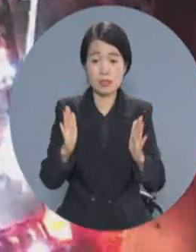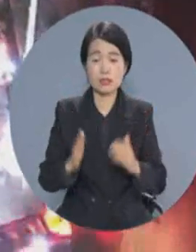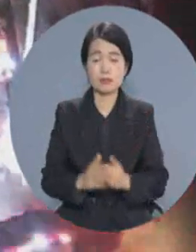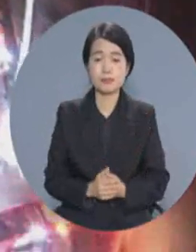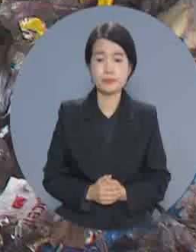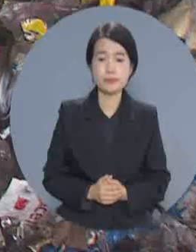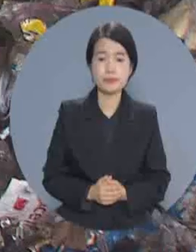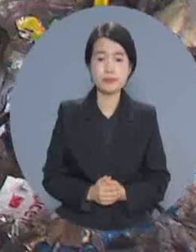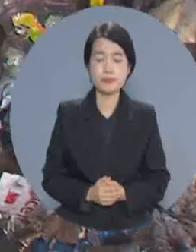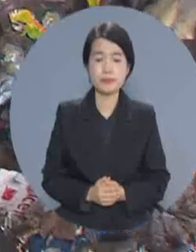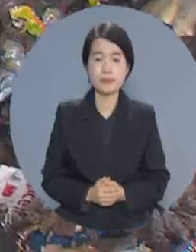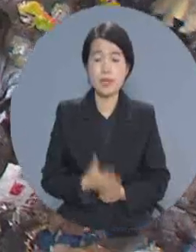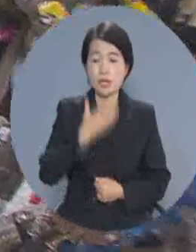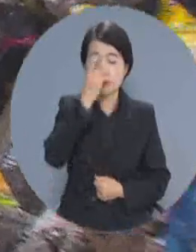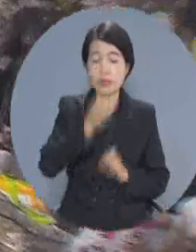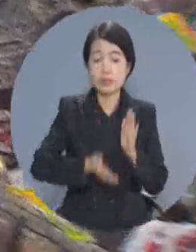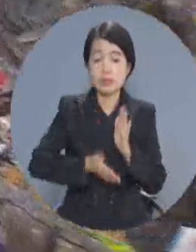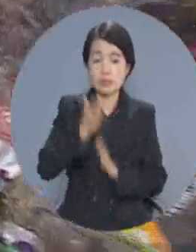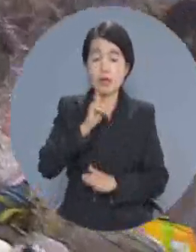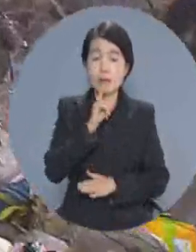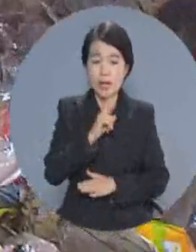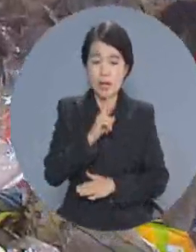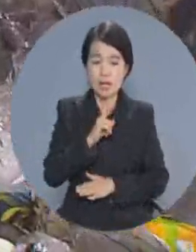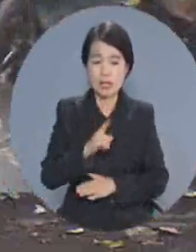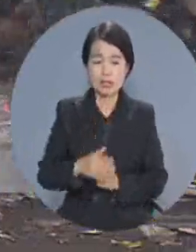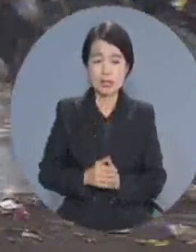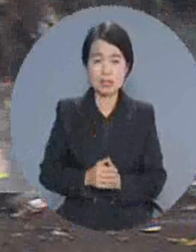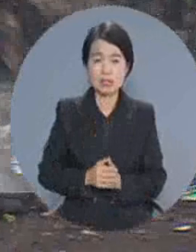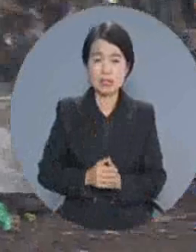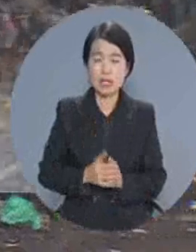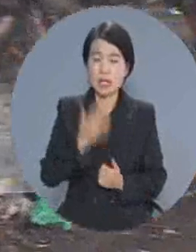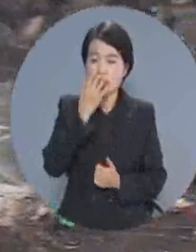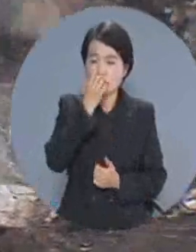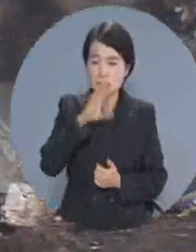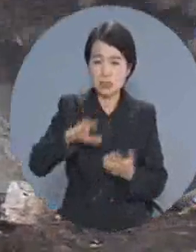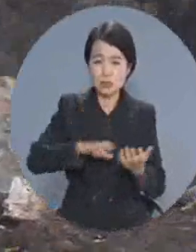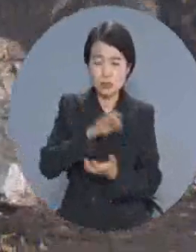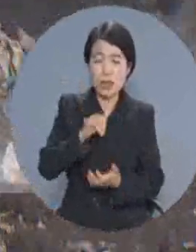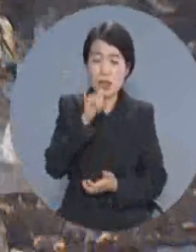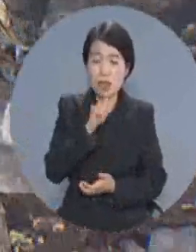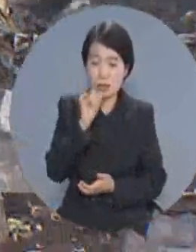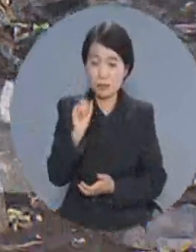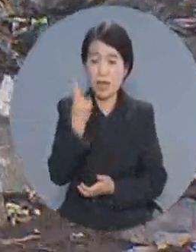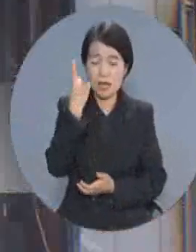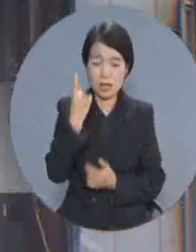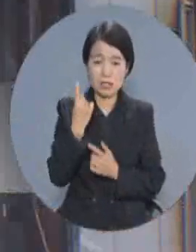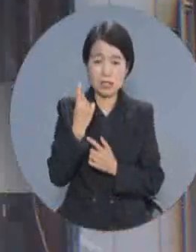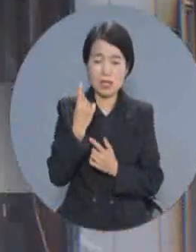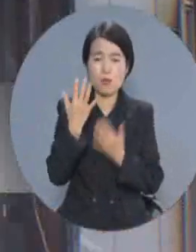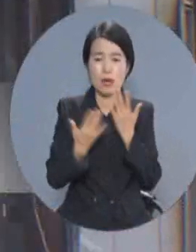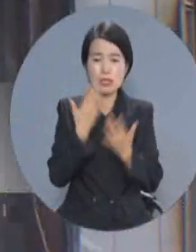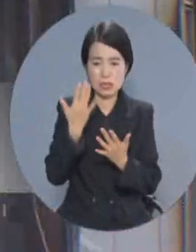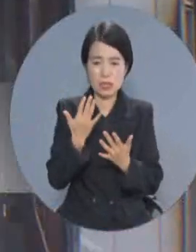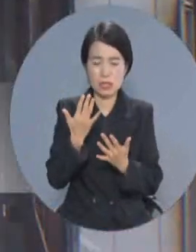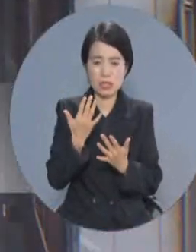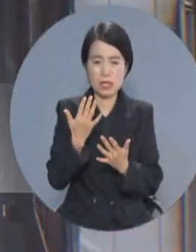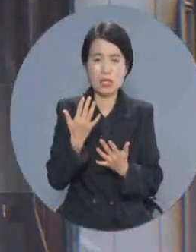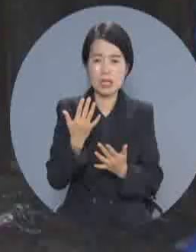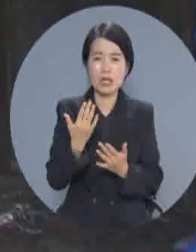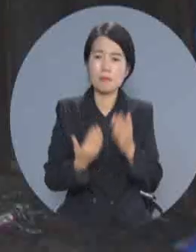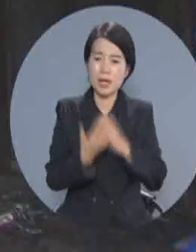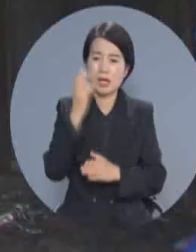겁니다. 순천시는 타는 쓰레기와 섞여 배출된 건전지나 배터리를 화재 원인으로 꼽고